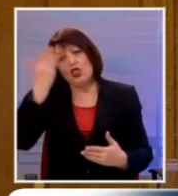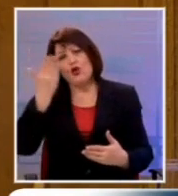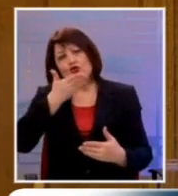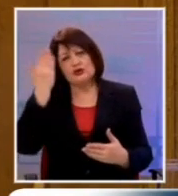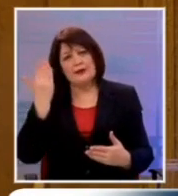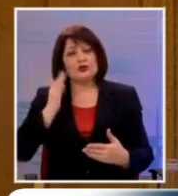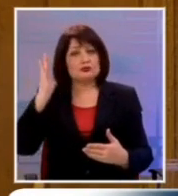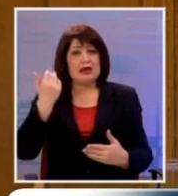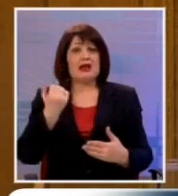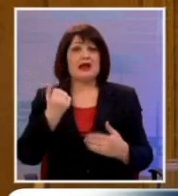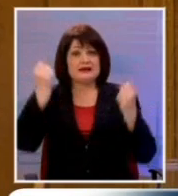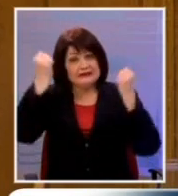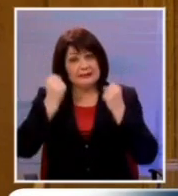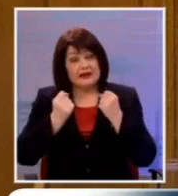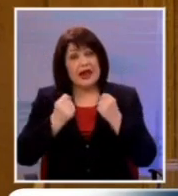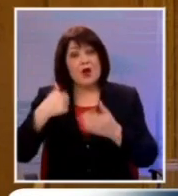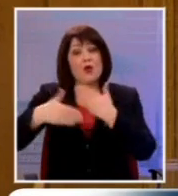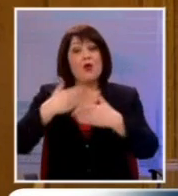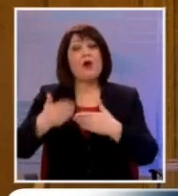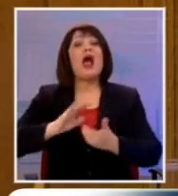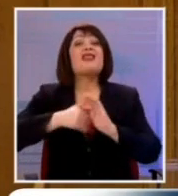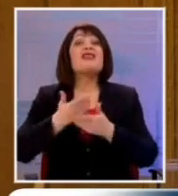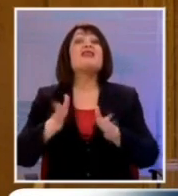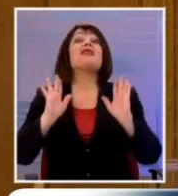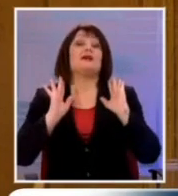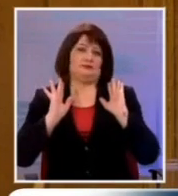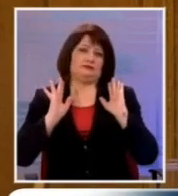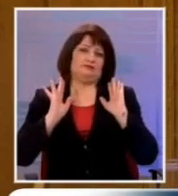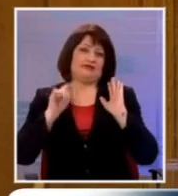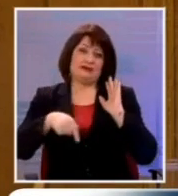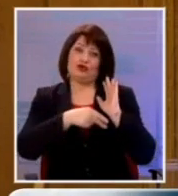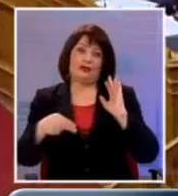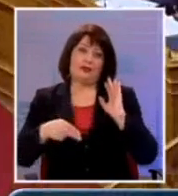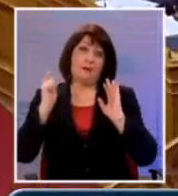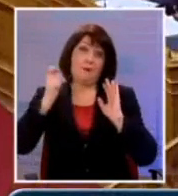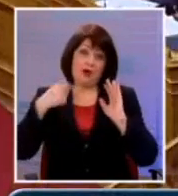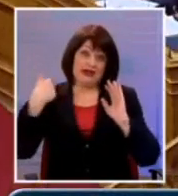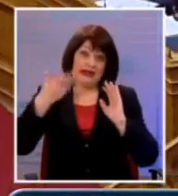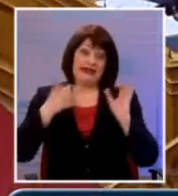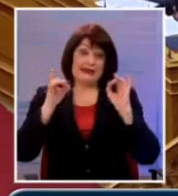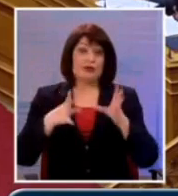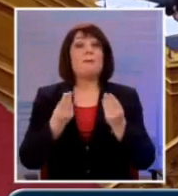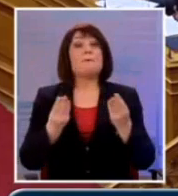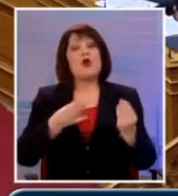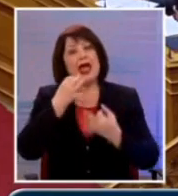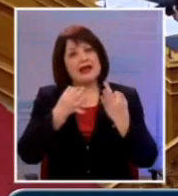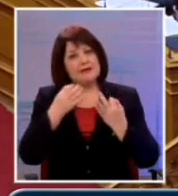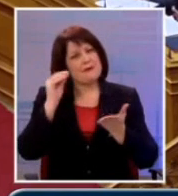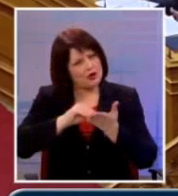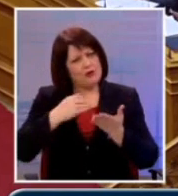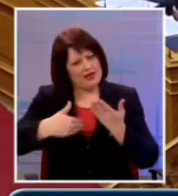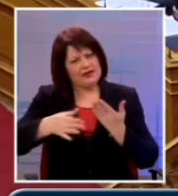τον τόπο με την ολιγορία τους τόσα χρόνια στο θέμα των γερμανικών επανορθώσεων. Πολλά είπαμε, θα πούμε κι